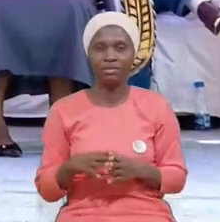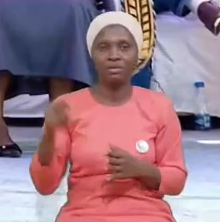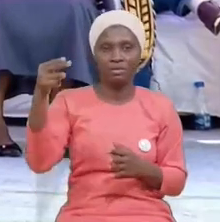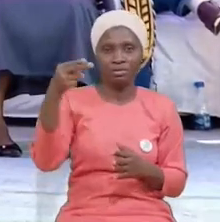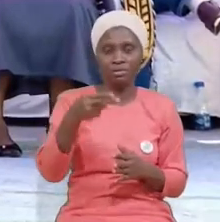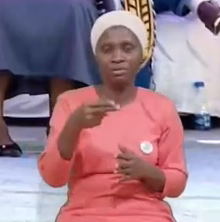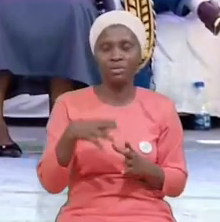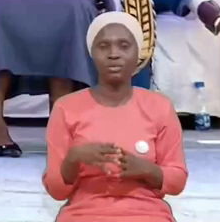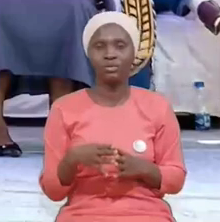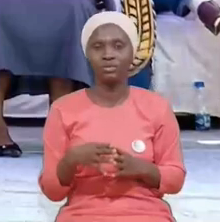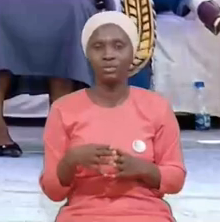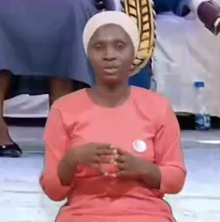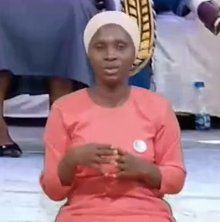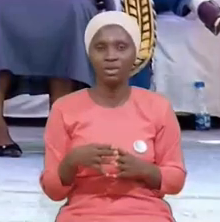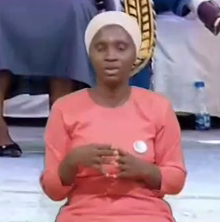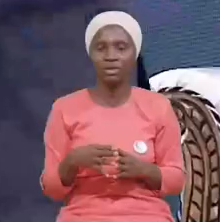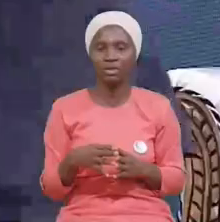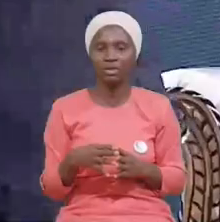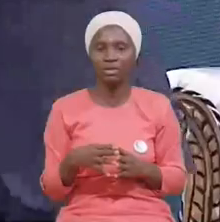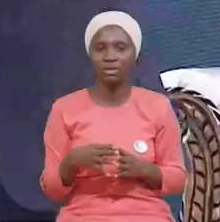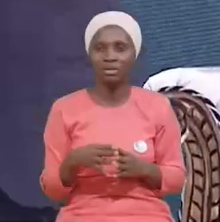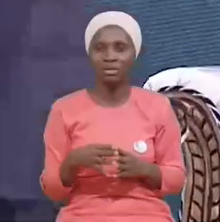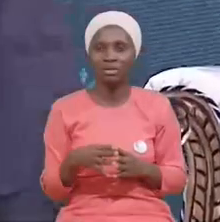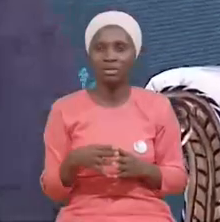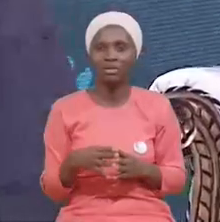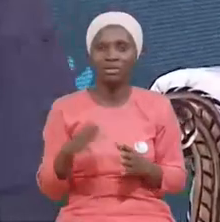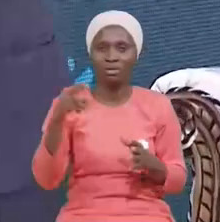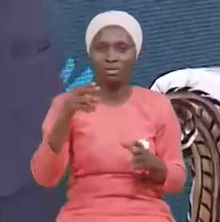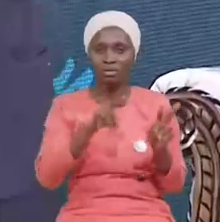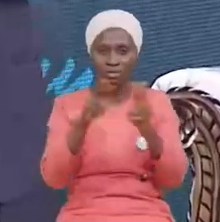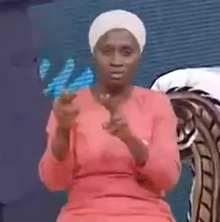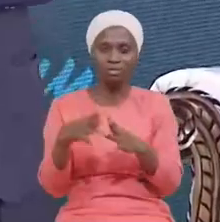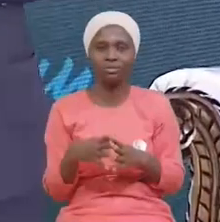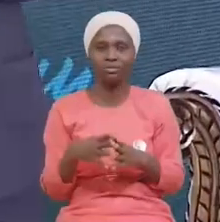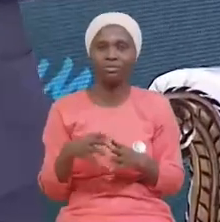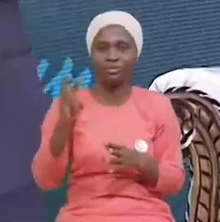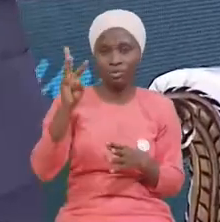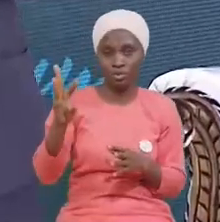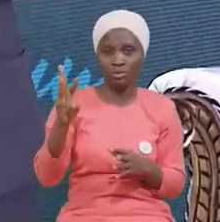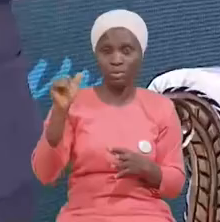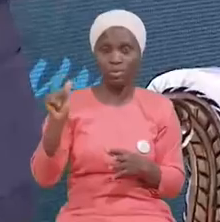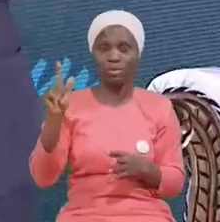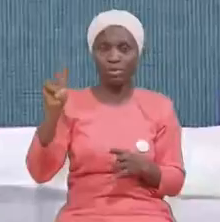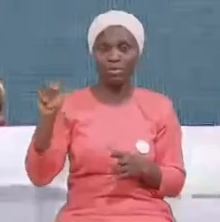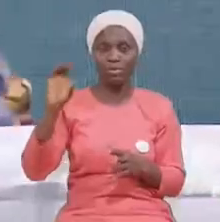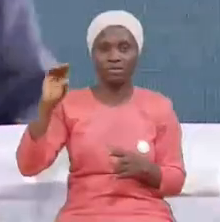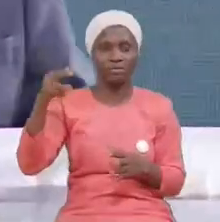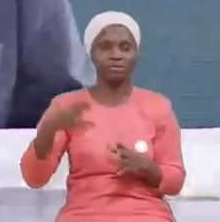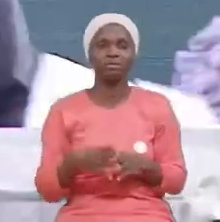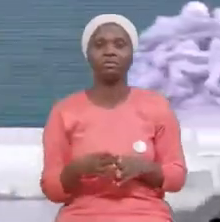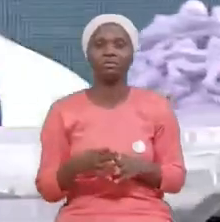fait WATCH en anglais. Ça veut dire que vous veillez sur vos paroles.